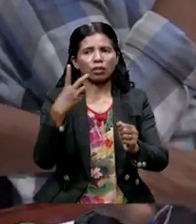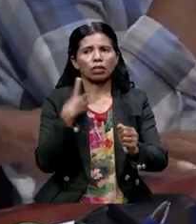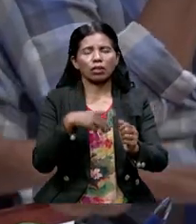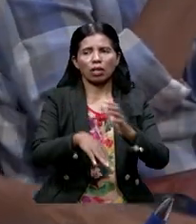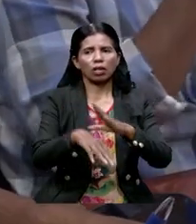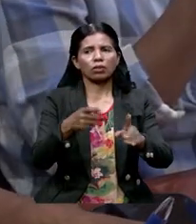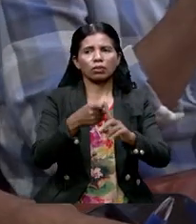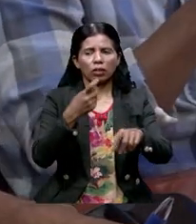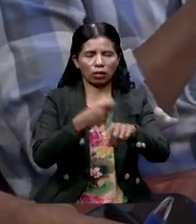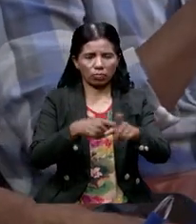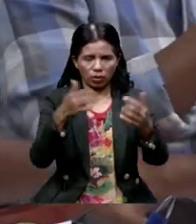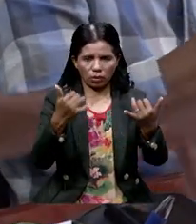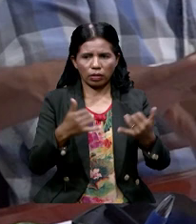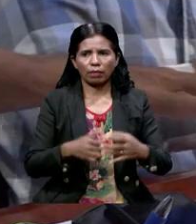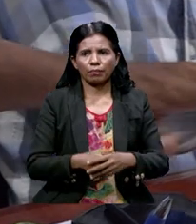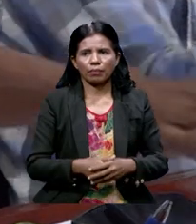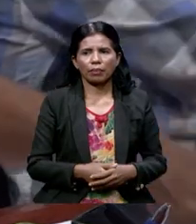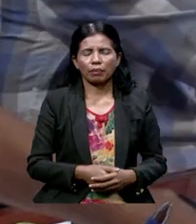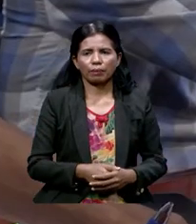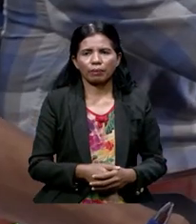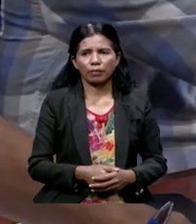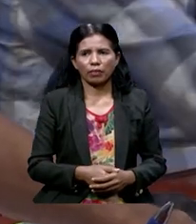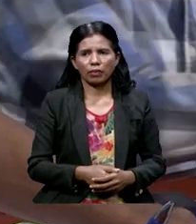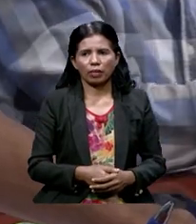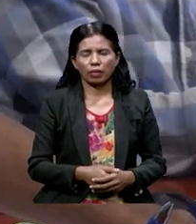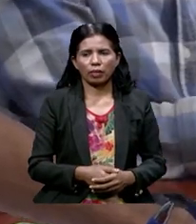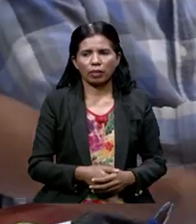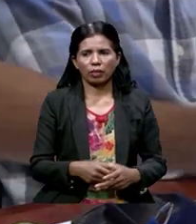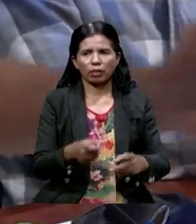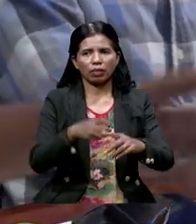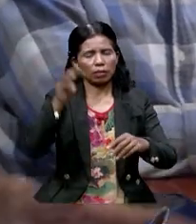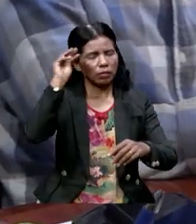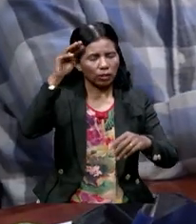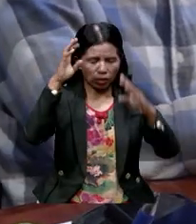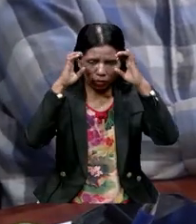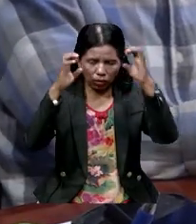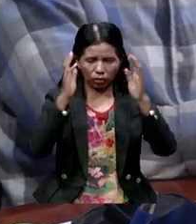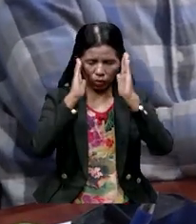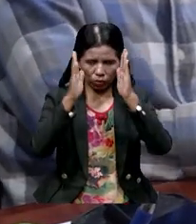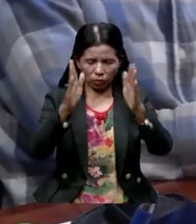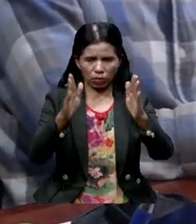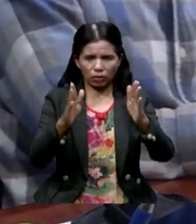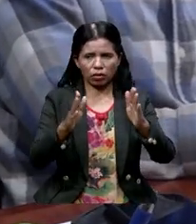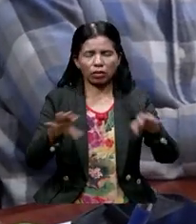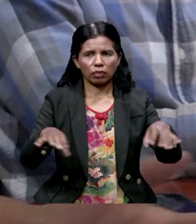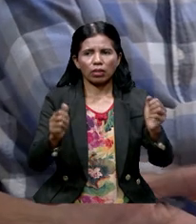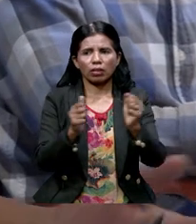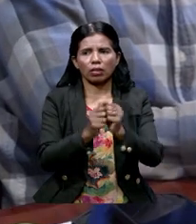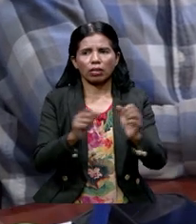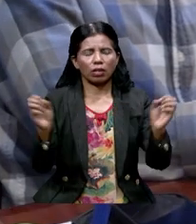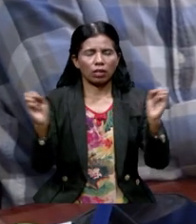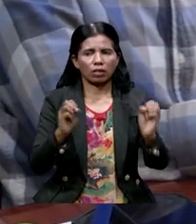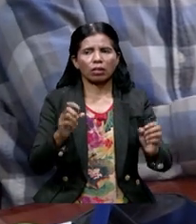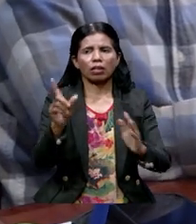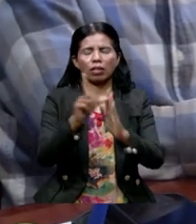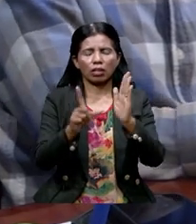husi situasi ini dek. Tapi parte parte Menteri Edukasi ini yang fundamental for it. Ebes, kata la turiza le